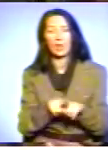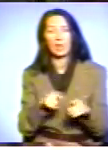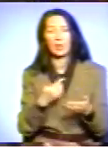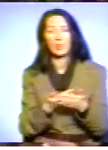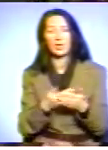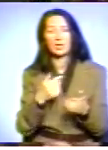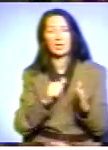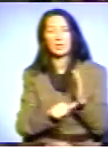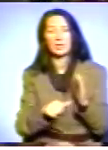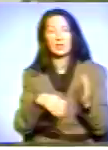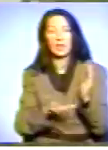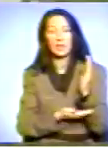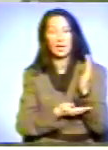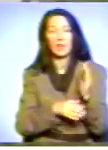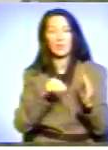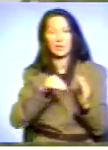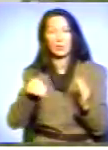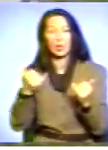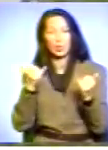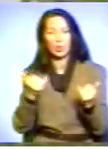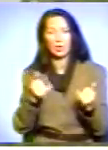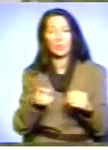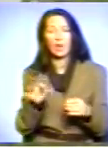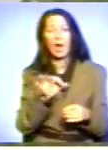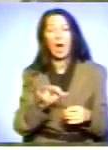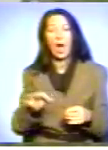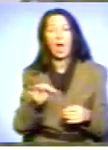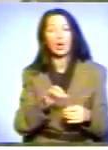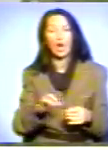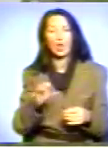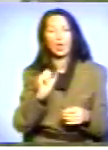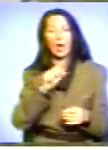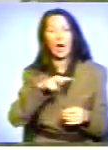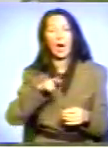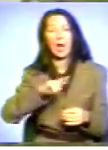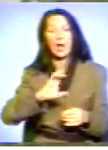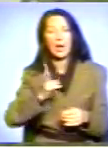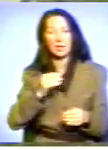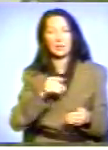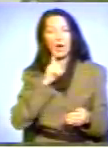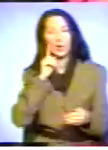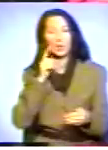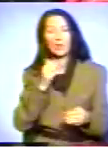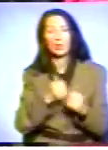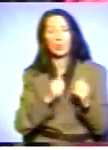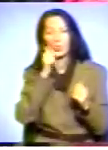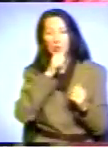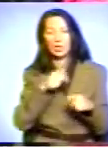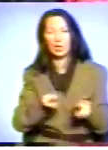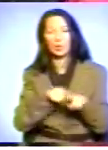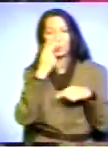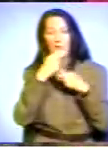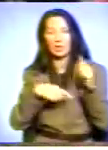60 дерев ми висаджуємо сьогодні. Мікрорайон Аляска озеленюють щорічно. Таку традицію започаткував Віталій Смакоуз,